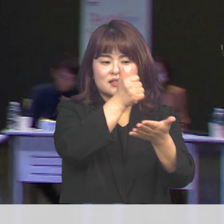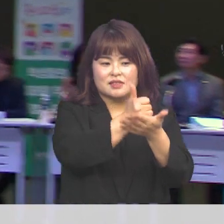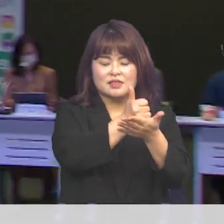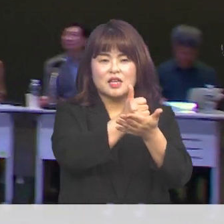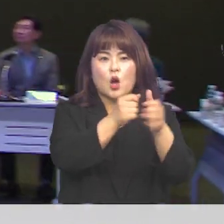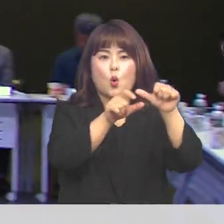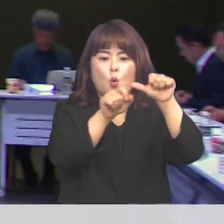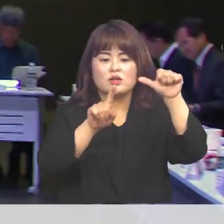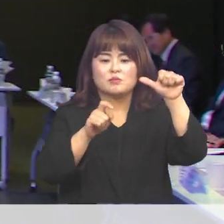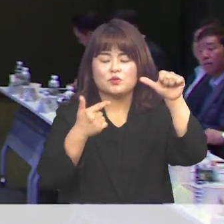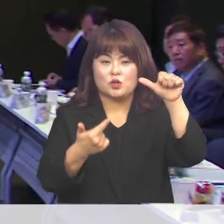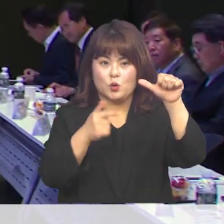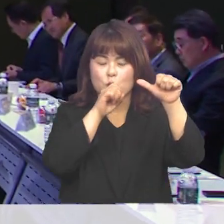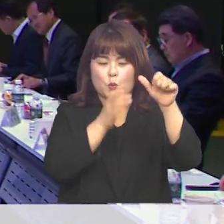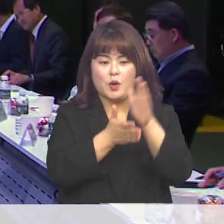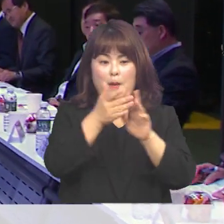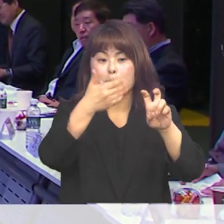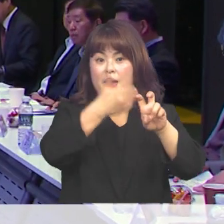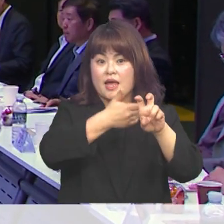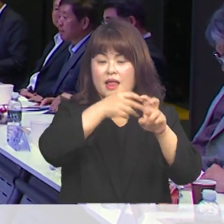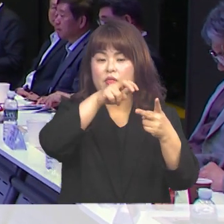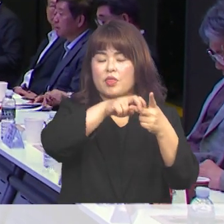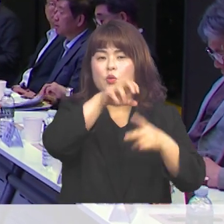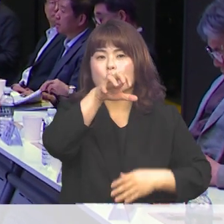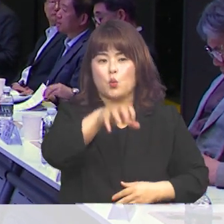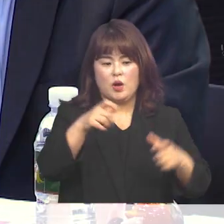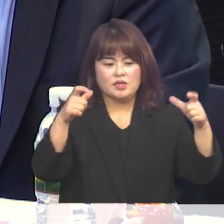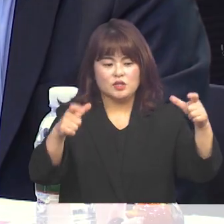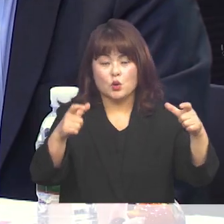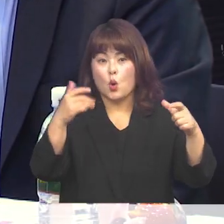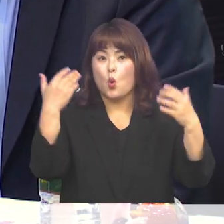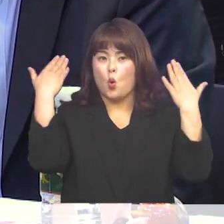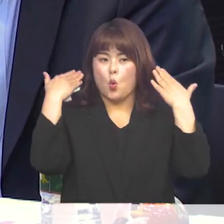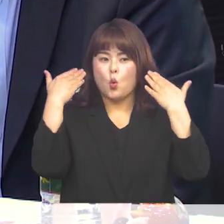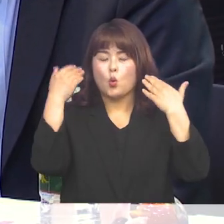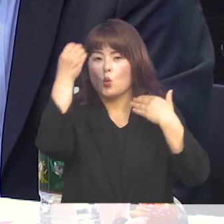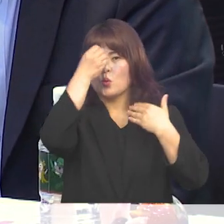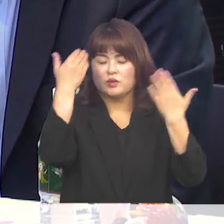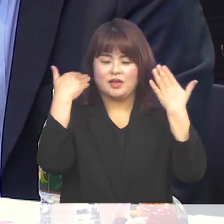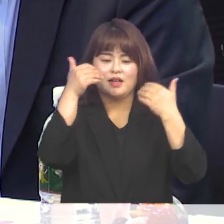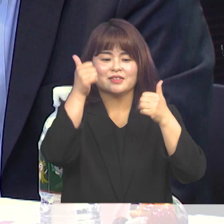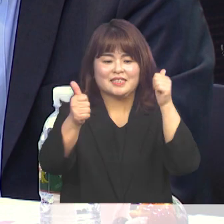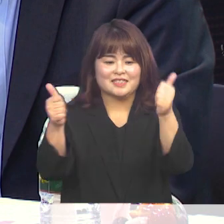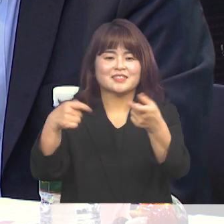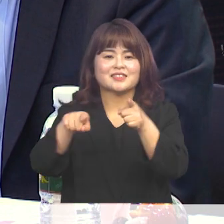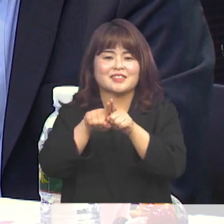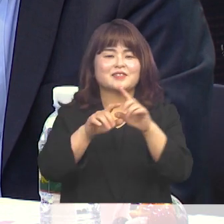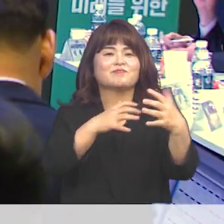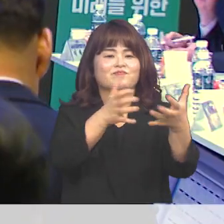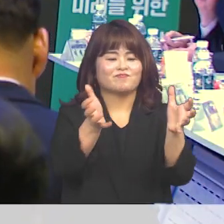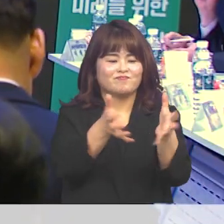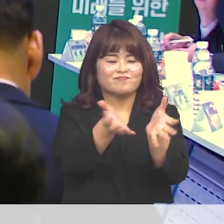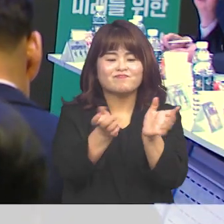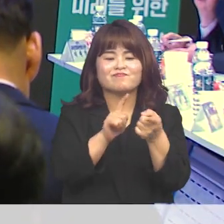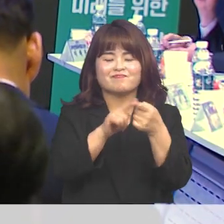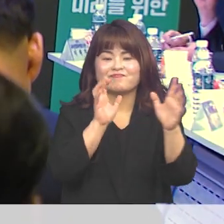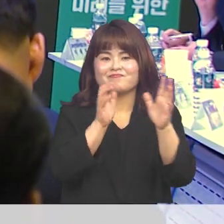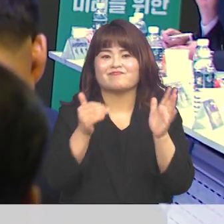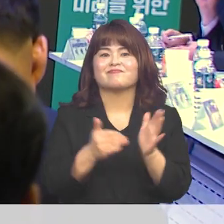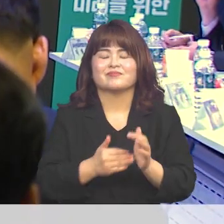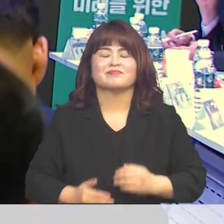이상일 용인특례시장은 16일 용인미디어센터에서 지역 내 고등학교 교장들과 간담회를 열고 교육